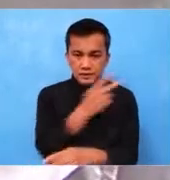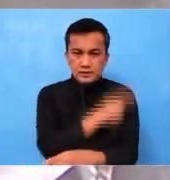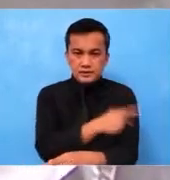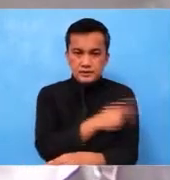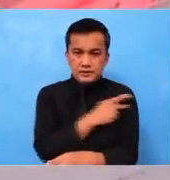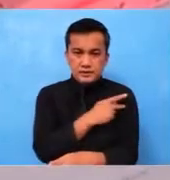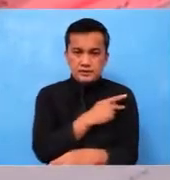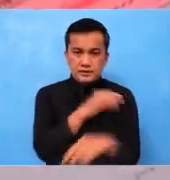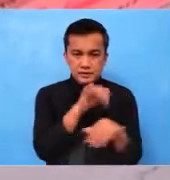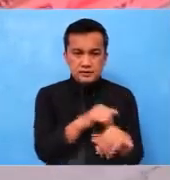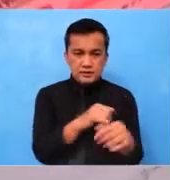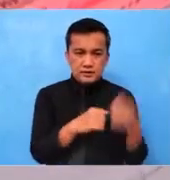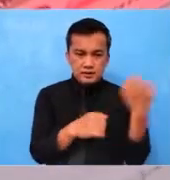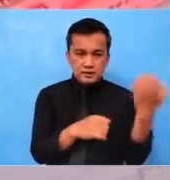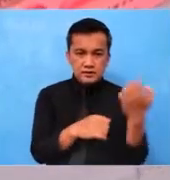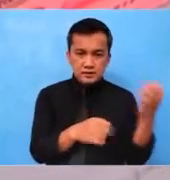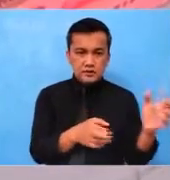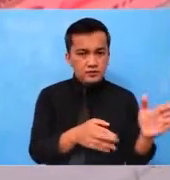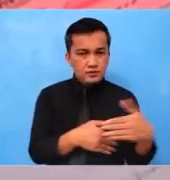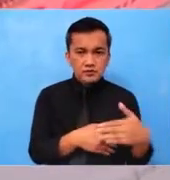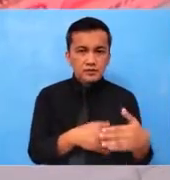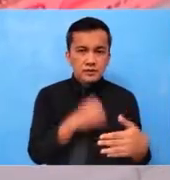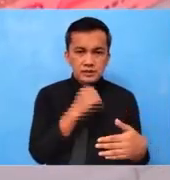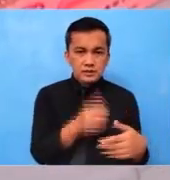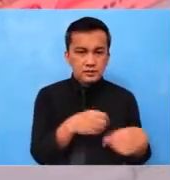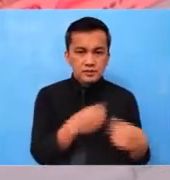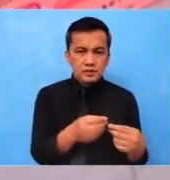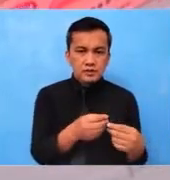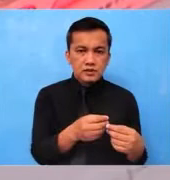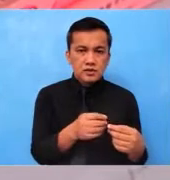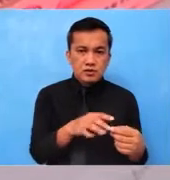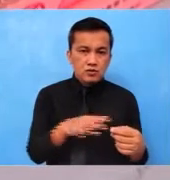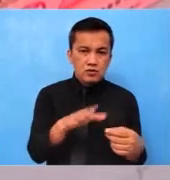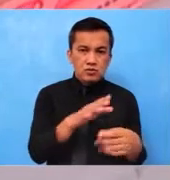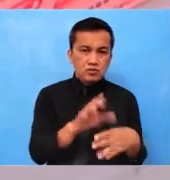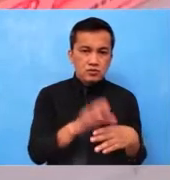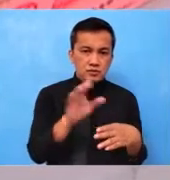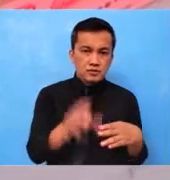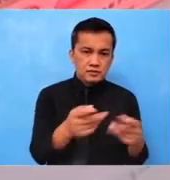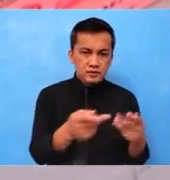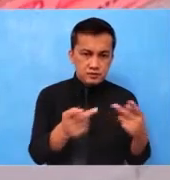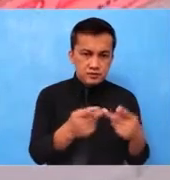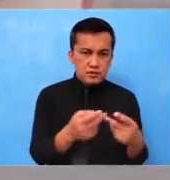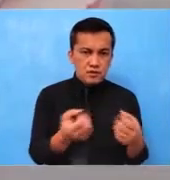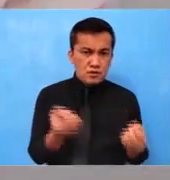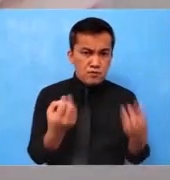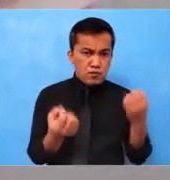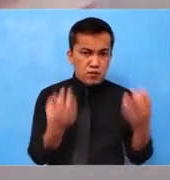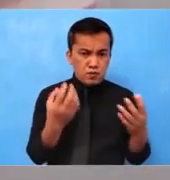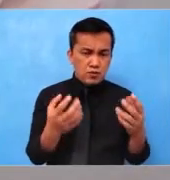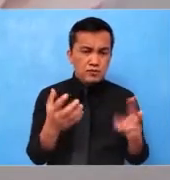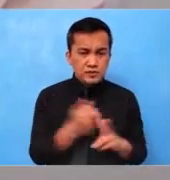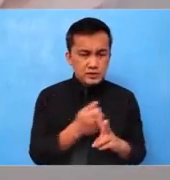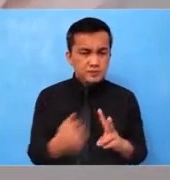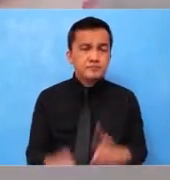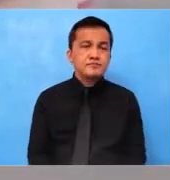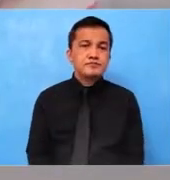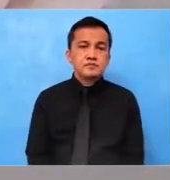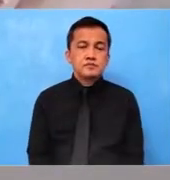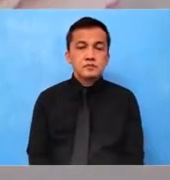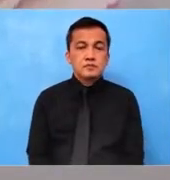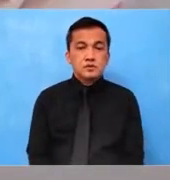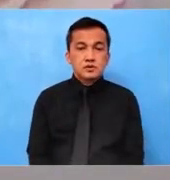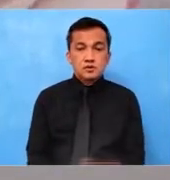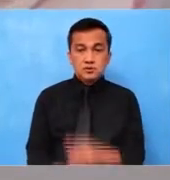room, kaya hindi maibigay ang buong lugar sa mga mapuputukan. Para naman maiwasan ang hawaan, hiwalay na ang emergency